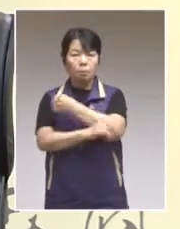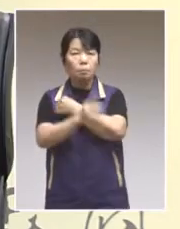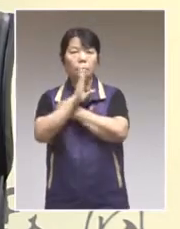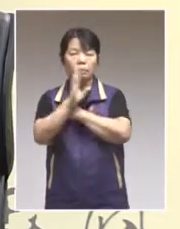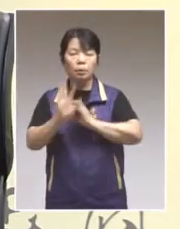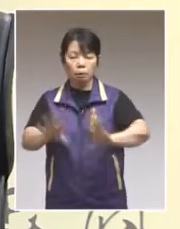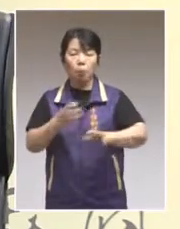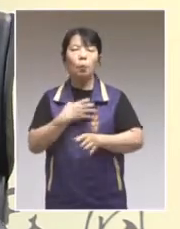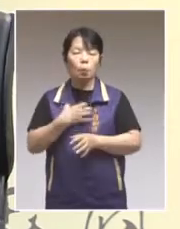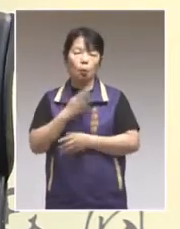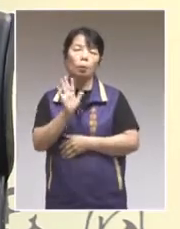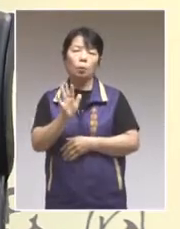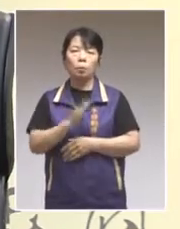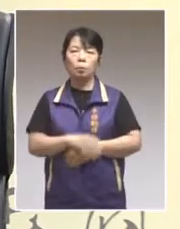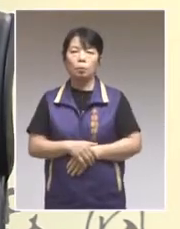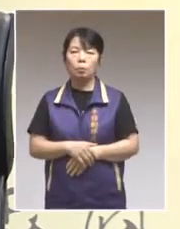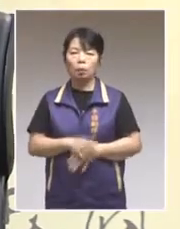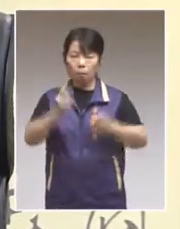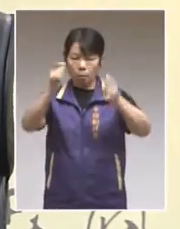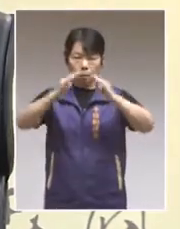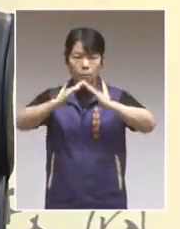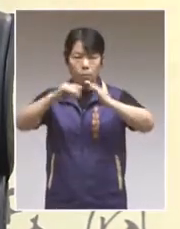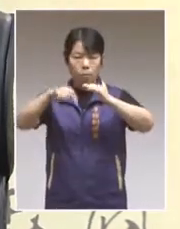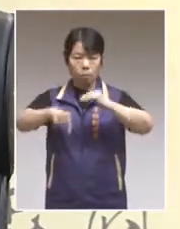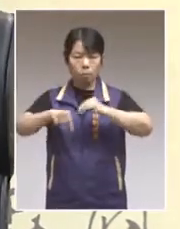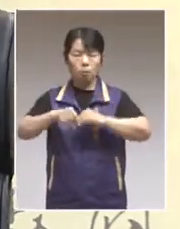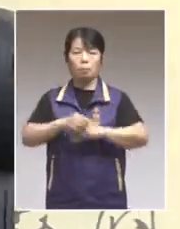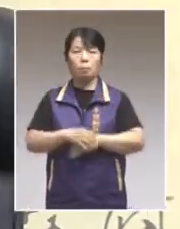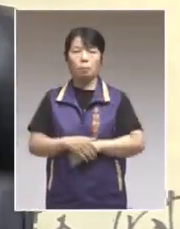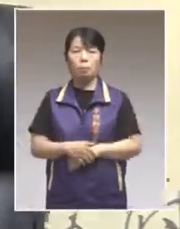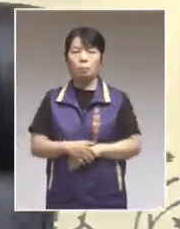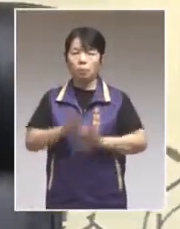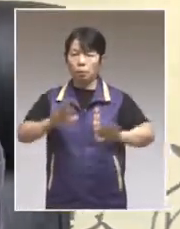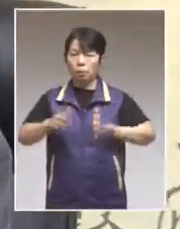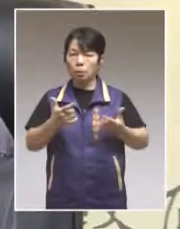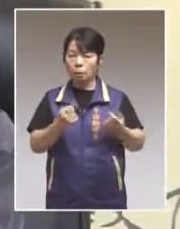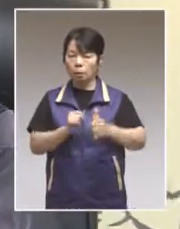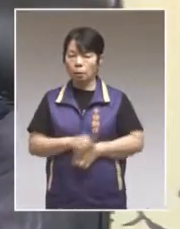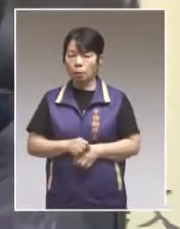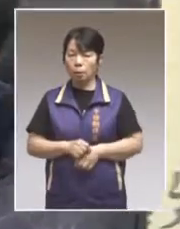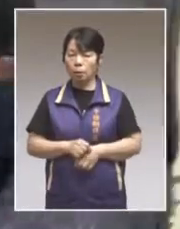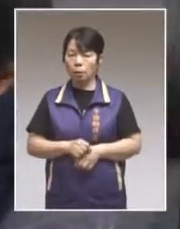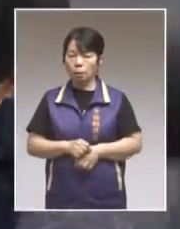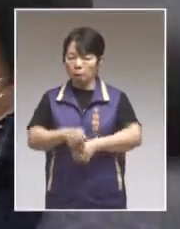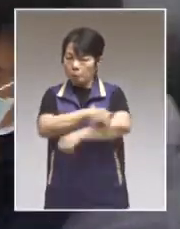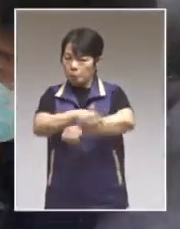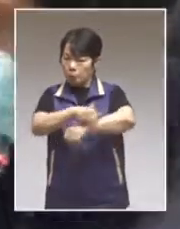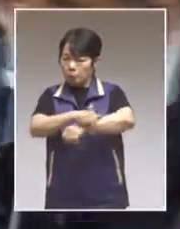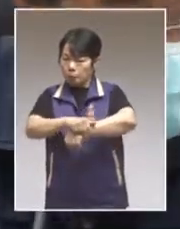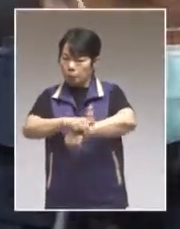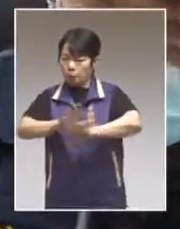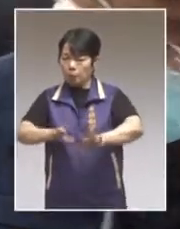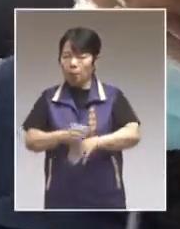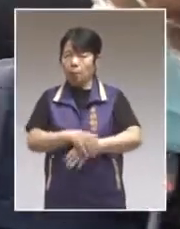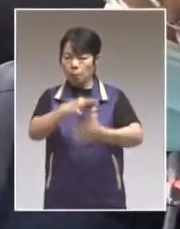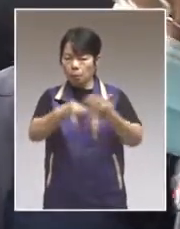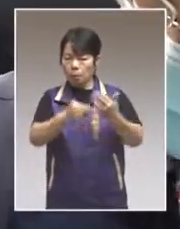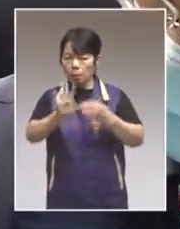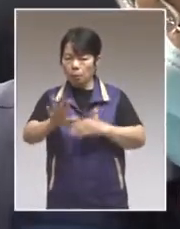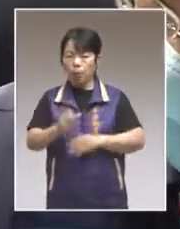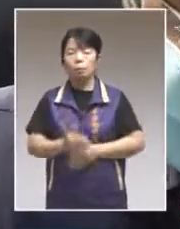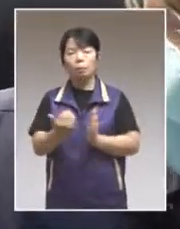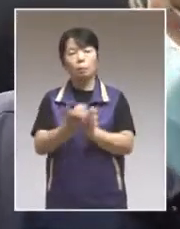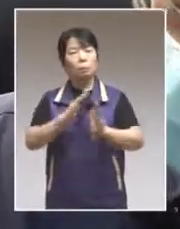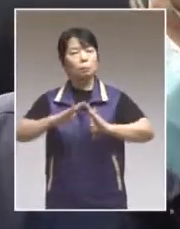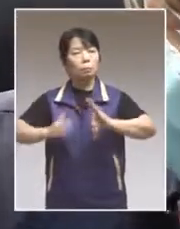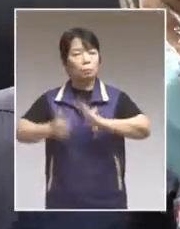在风险。所以在高雄市这一边，那我们今天也拟定了相关的这个SOP， 刚刚市长也有说